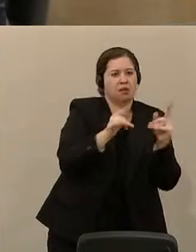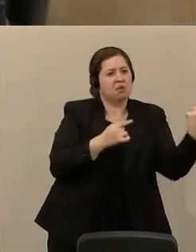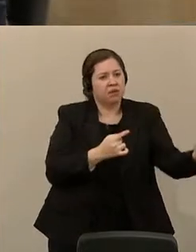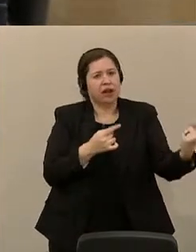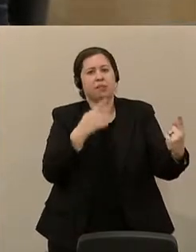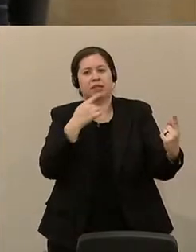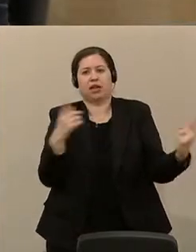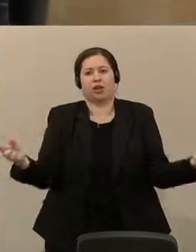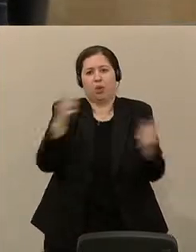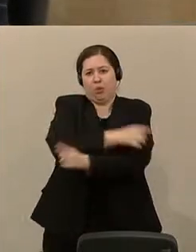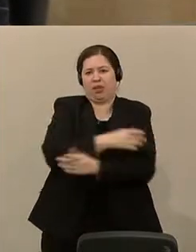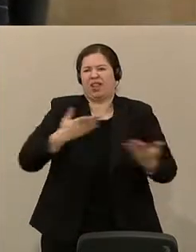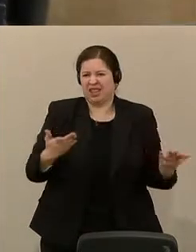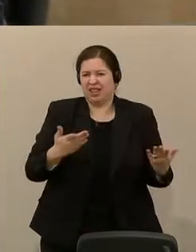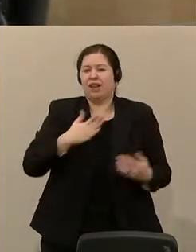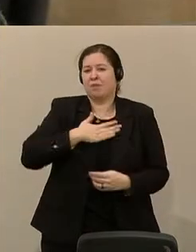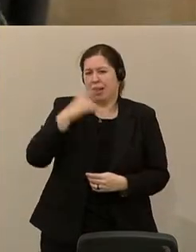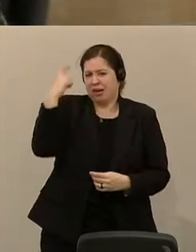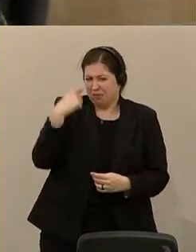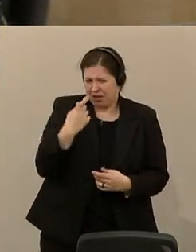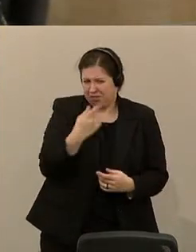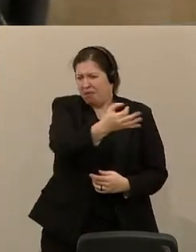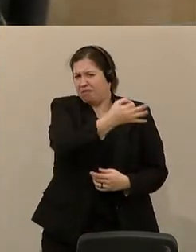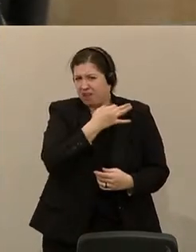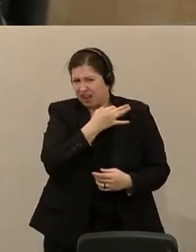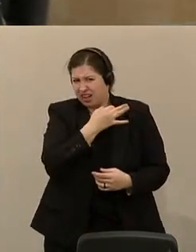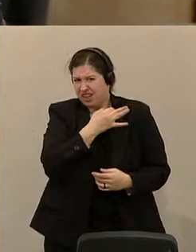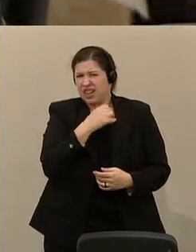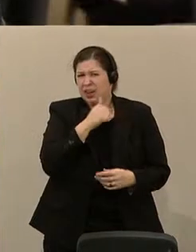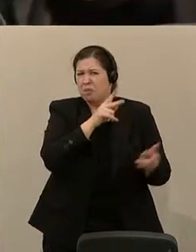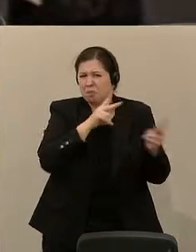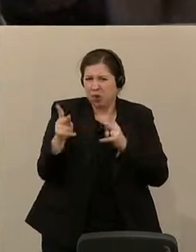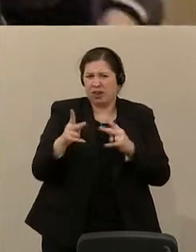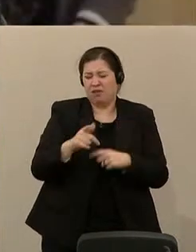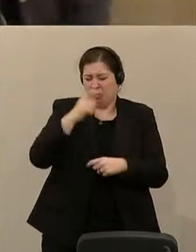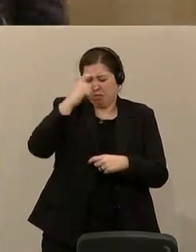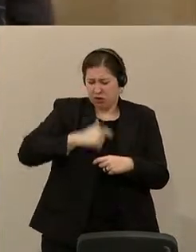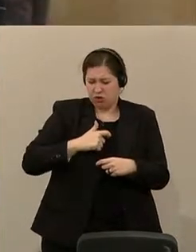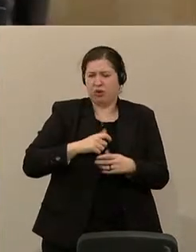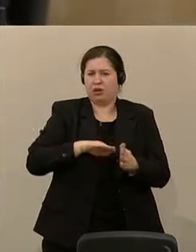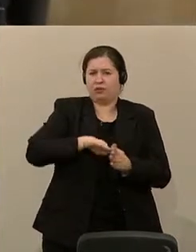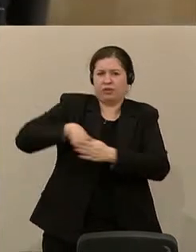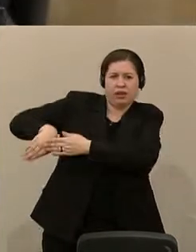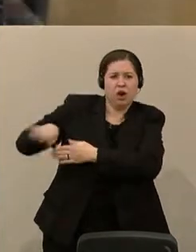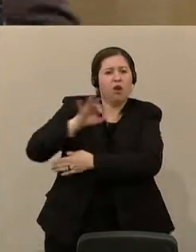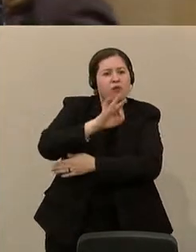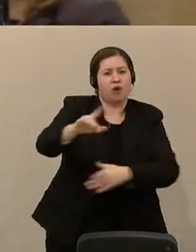Strache. Ich meine, ist es Ihnen nicht möglich, über den persönlichen Schatten zu springen und sich für das Leben zu